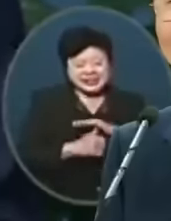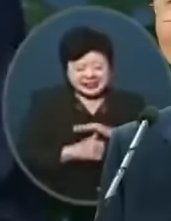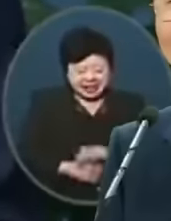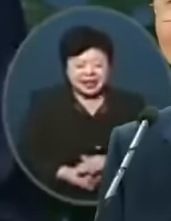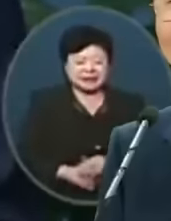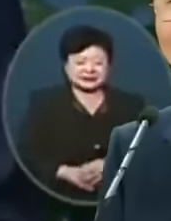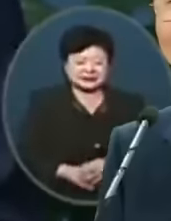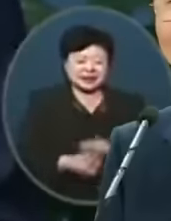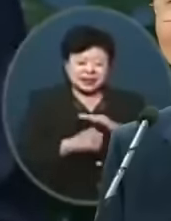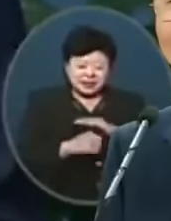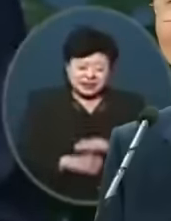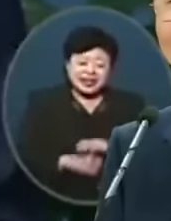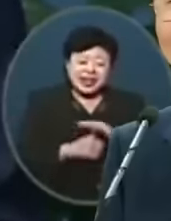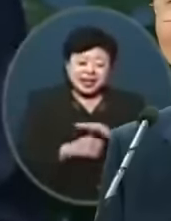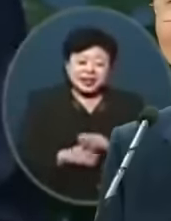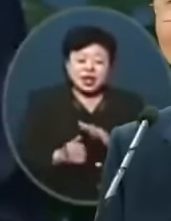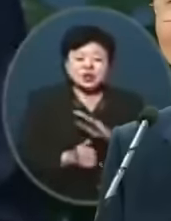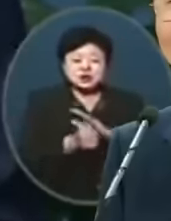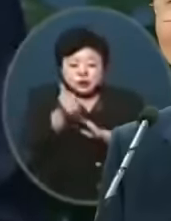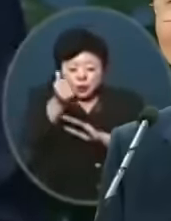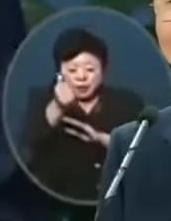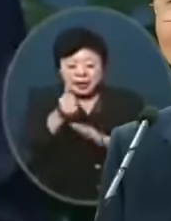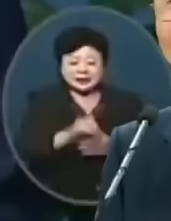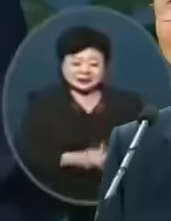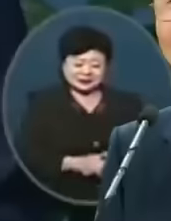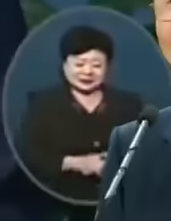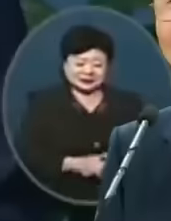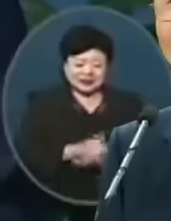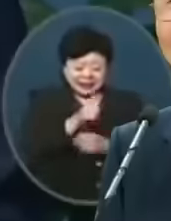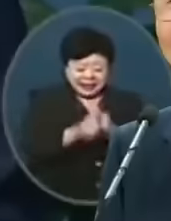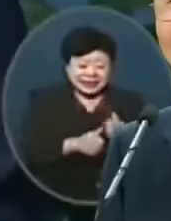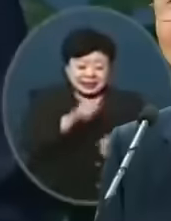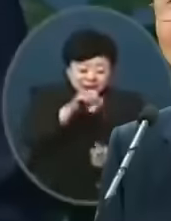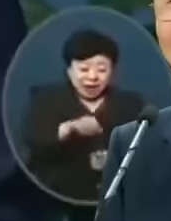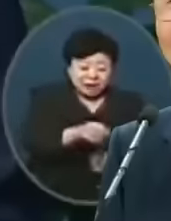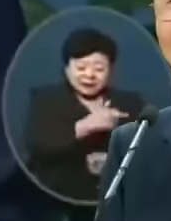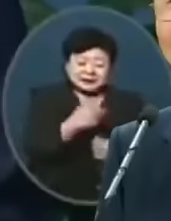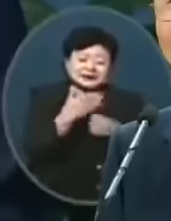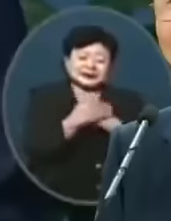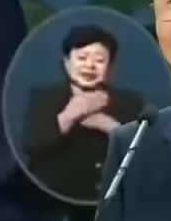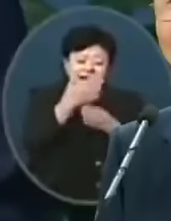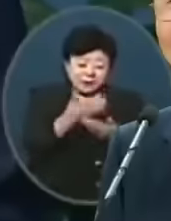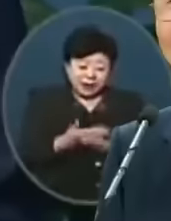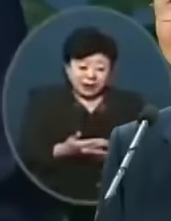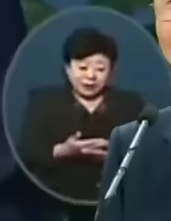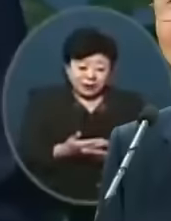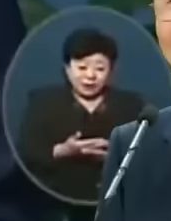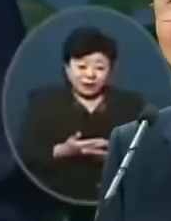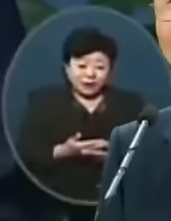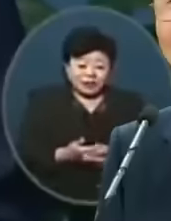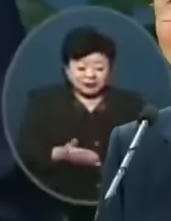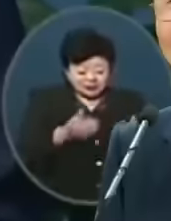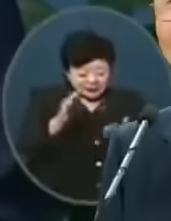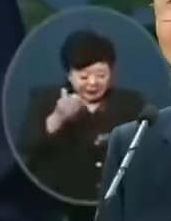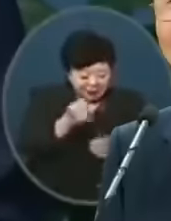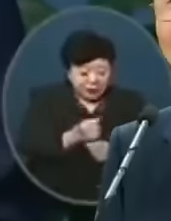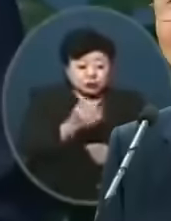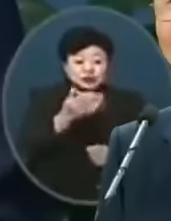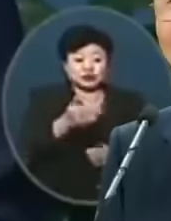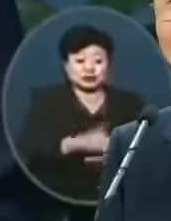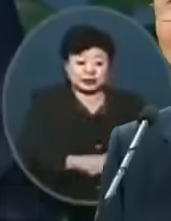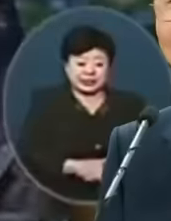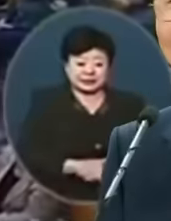기르어내고 인내는 소망을 길러내서 하나님 앞에 더 큰 은혜를 받을 수 있는 그릇이 되게 만들어주시는